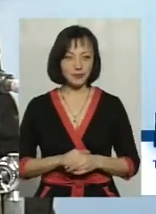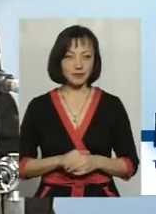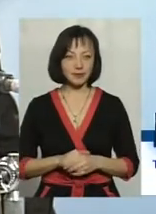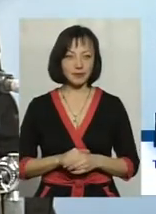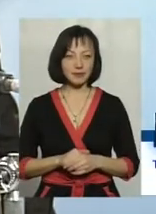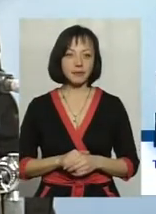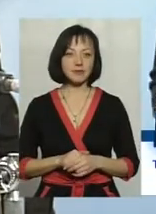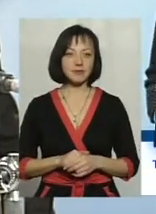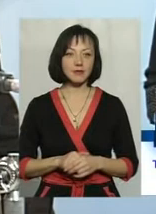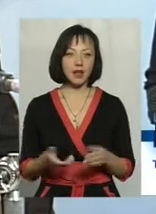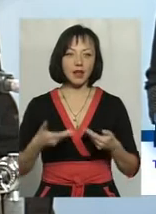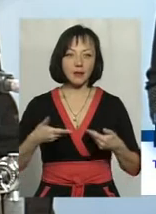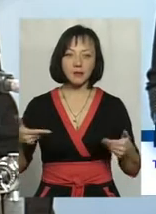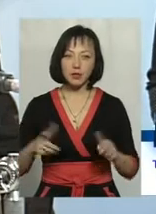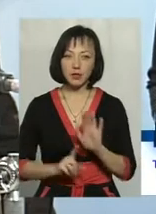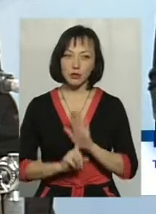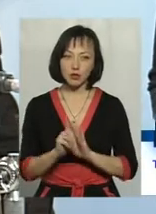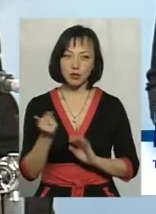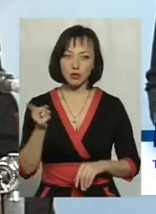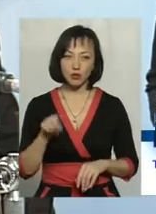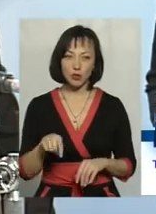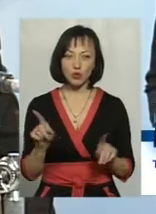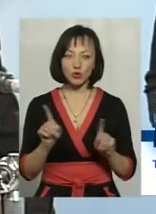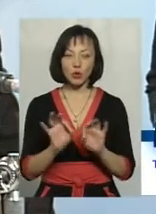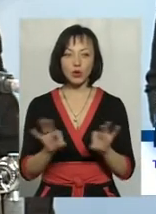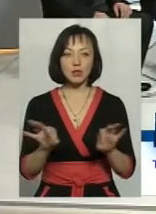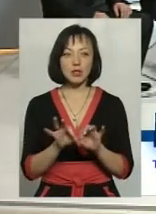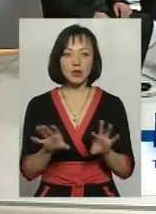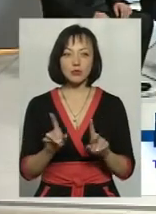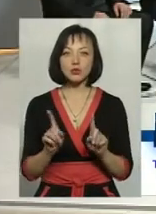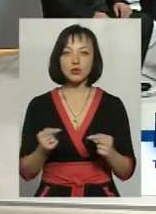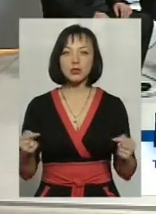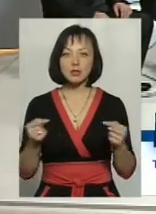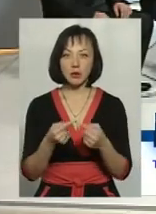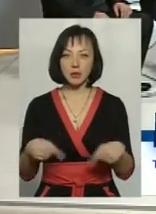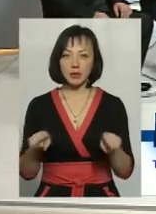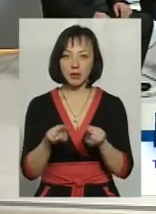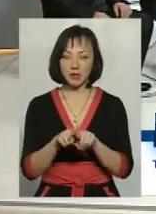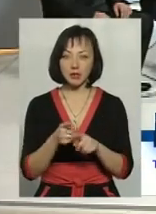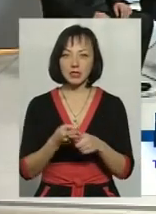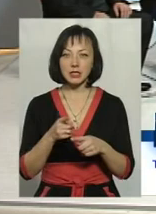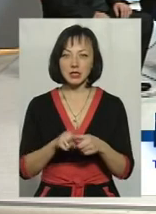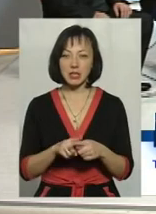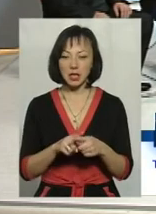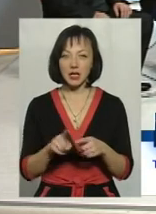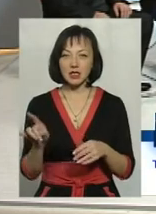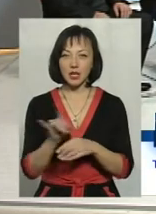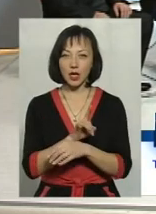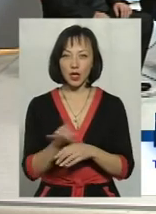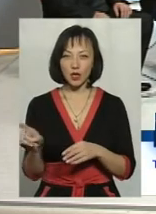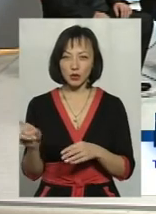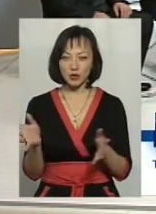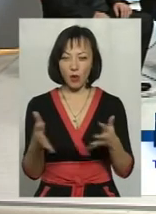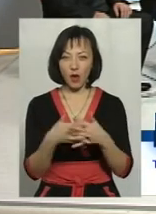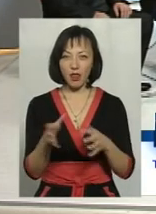ми розпочнемо, напевно, з того, що все ж таки розкажемо, що саме таке, що це за сурогатний алкоголь, звідки